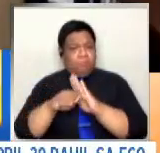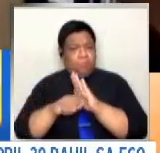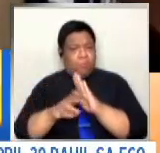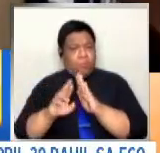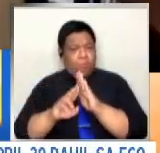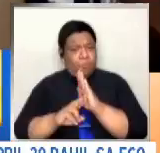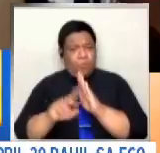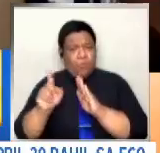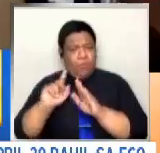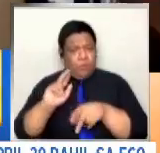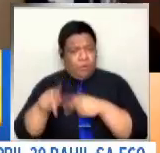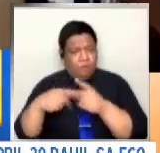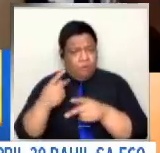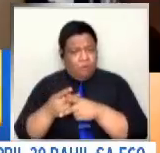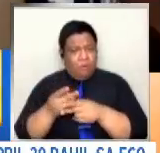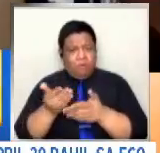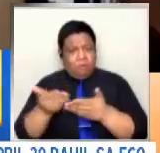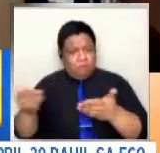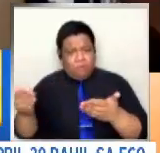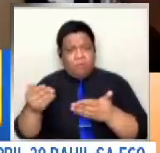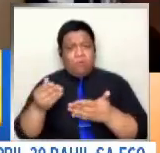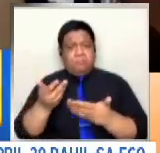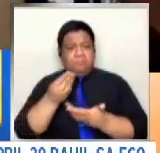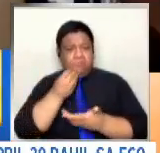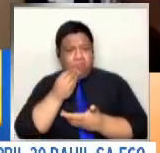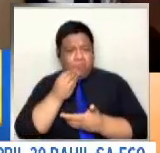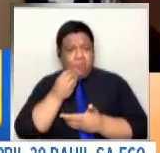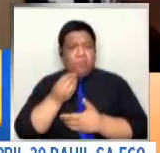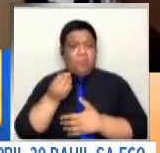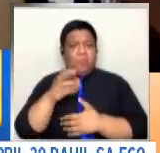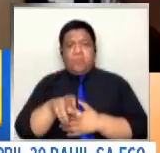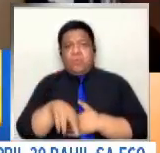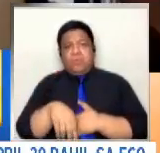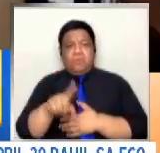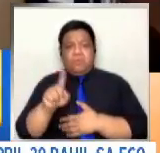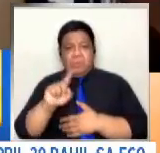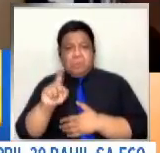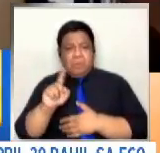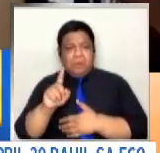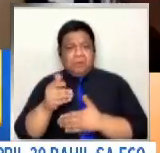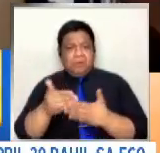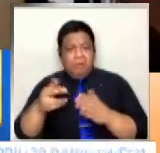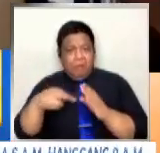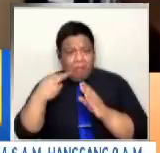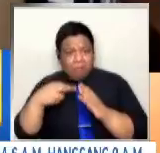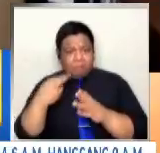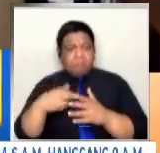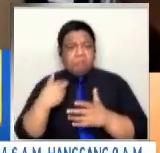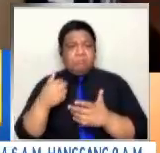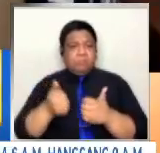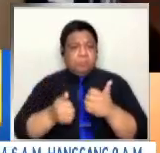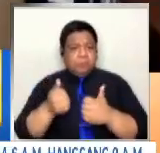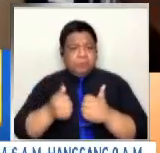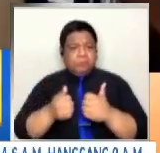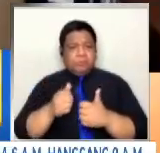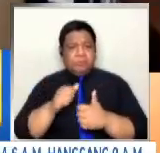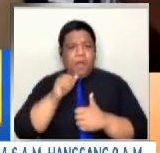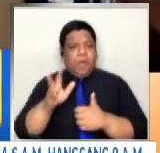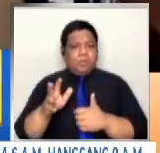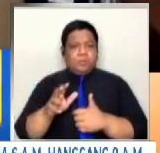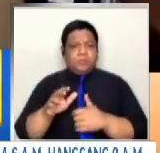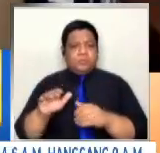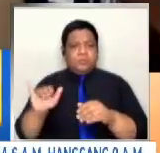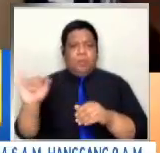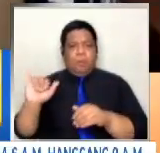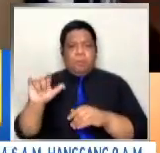ba? Na pagkain ba ito? Food packs ba? Or bigas, no? At para hindi naman madoble yung ibibigay ng LGU.